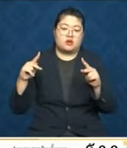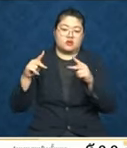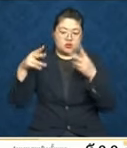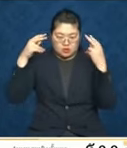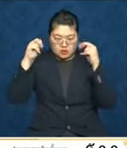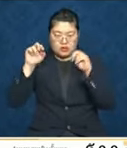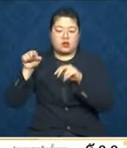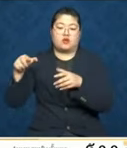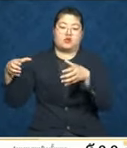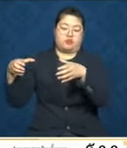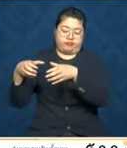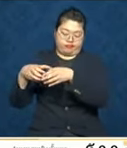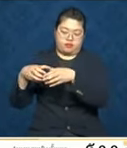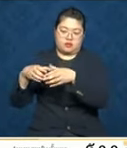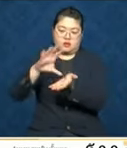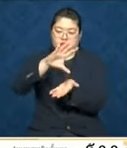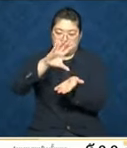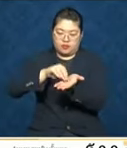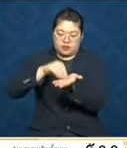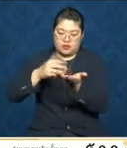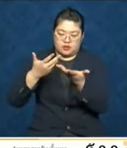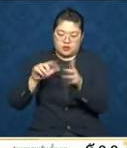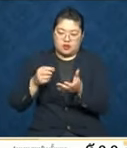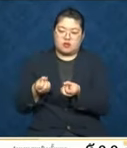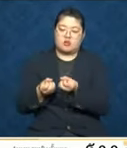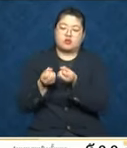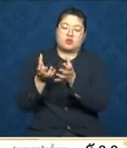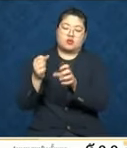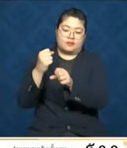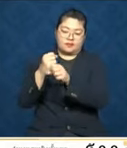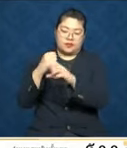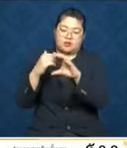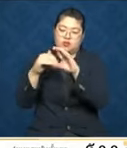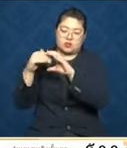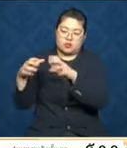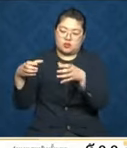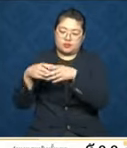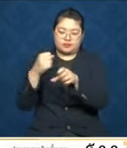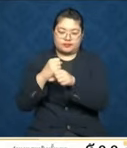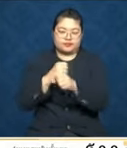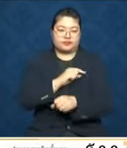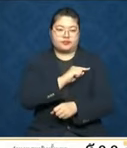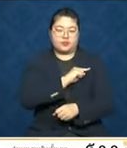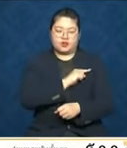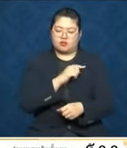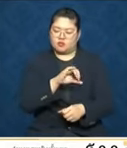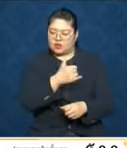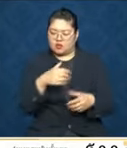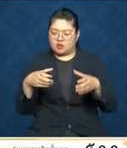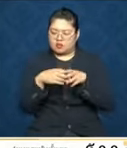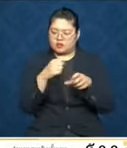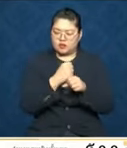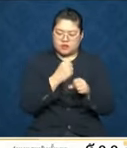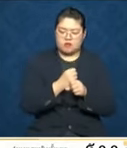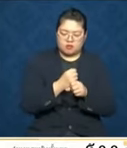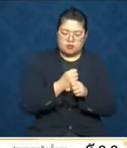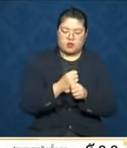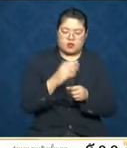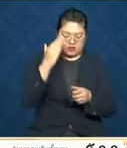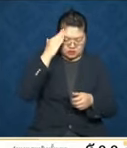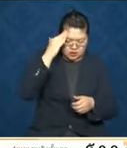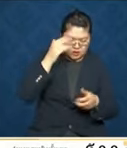แล้วสำนักนายกรัฐมนตรีก็จะแจ้งไปให้หน่วยงานที่เกี่ยวข้องบางหน่วยงานก็เอาใจใส่ครับได้แจ้งม